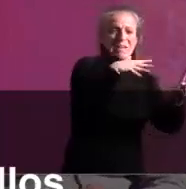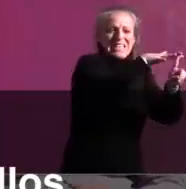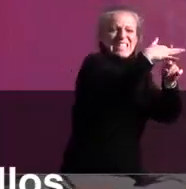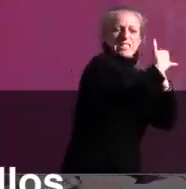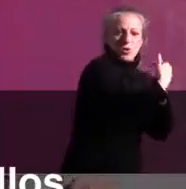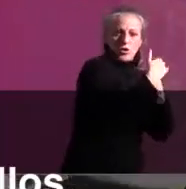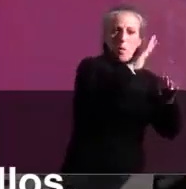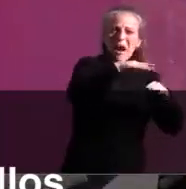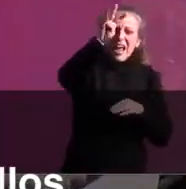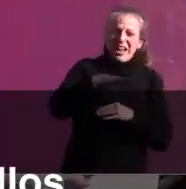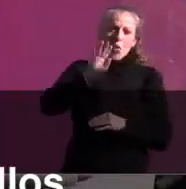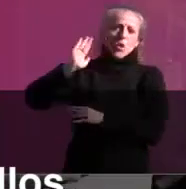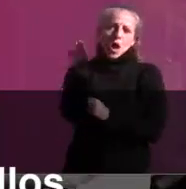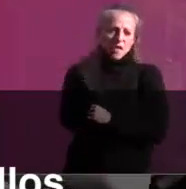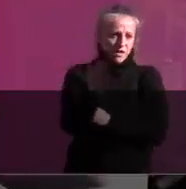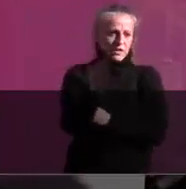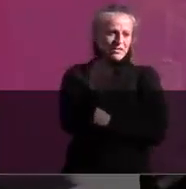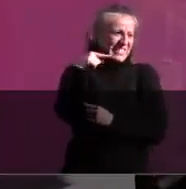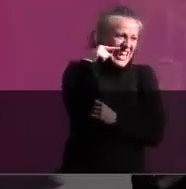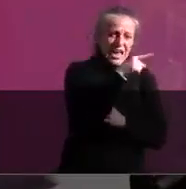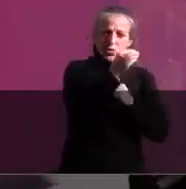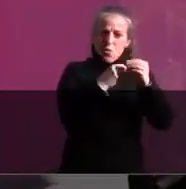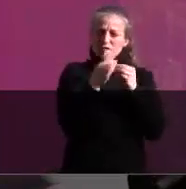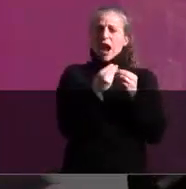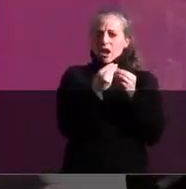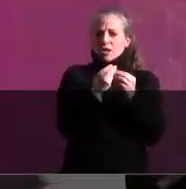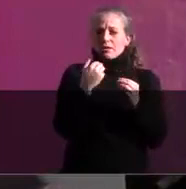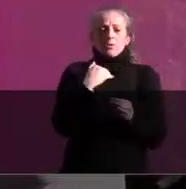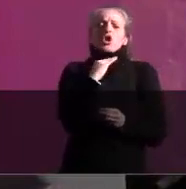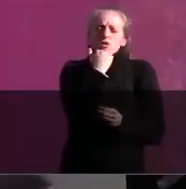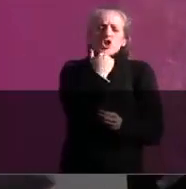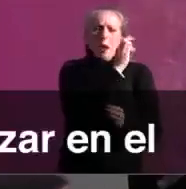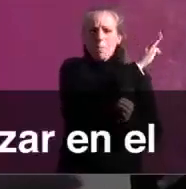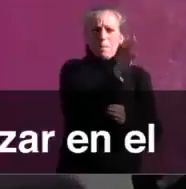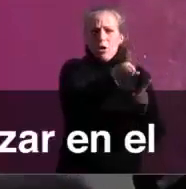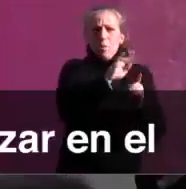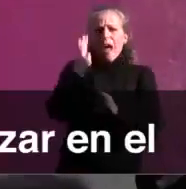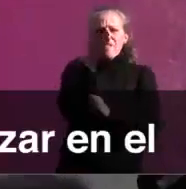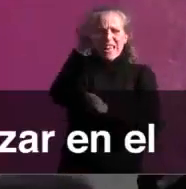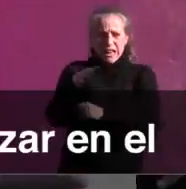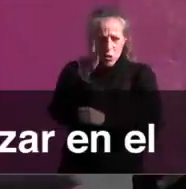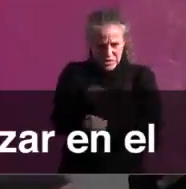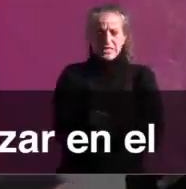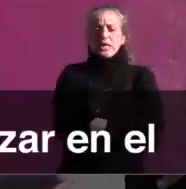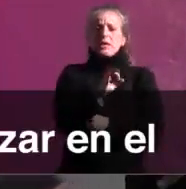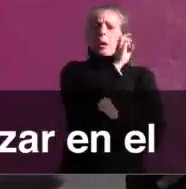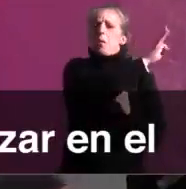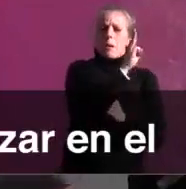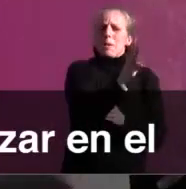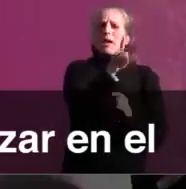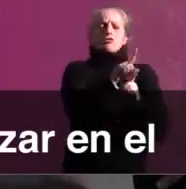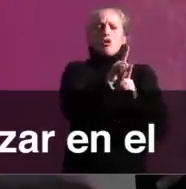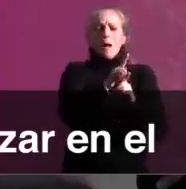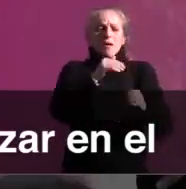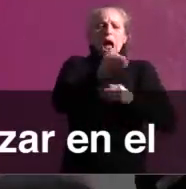a Catalunya. I ho van fer ells. És veritat que el Partit Popular li ha fet molta mal a Catalunya. És veritat que el Partit Popular no deixa